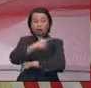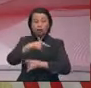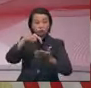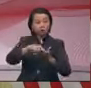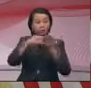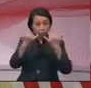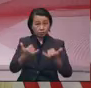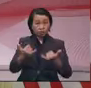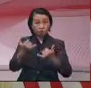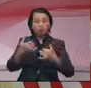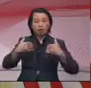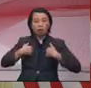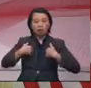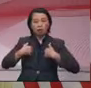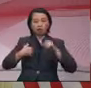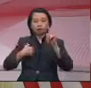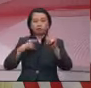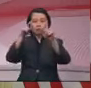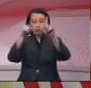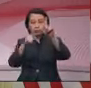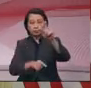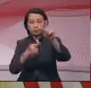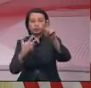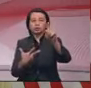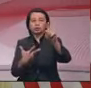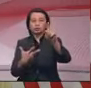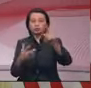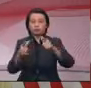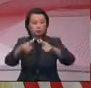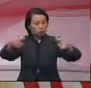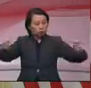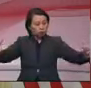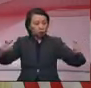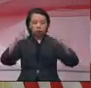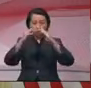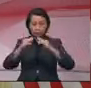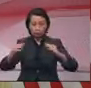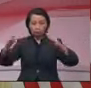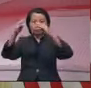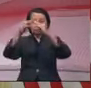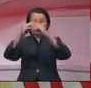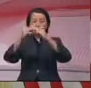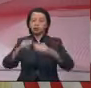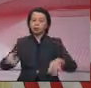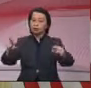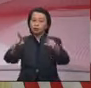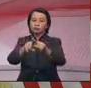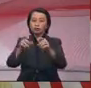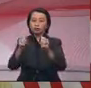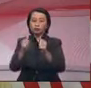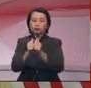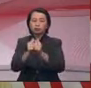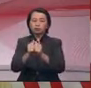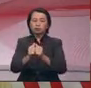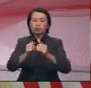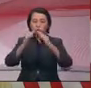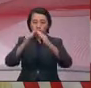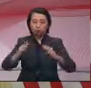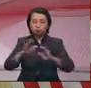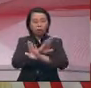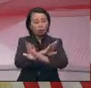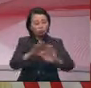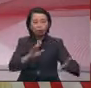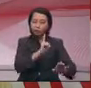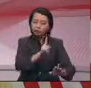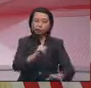hari ini adalah 1/3 daripada keluasan masjid. Begitu juga dengan ibadah rumah ibadah bukan